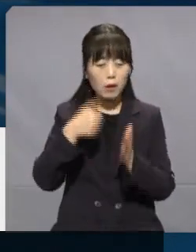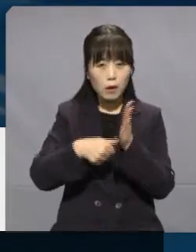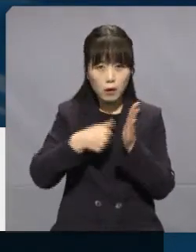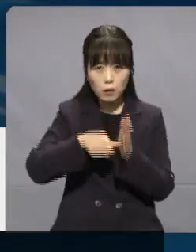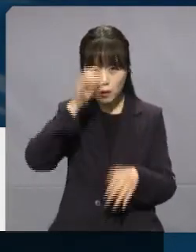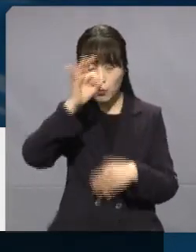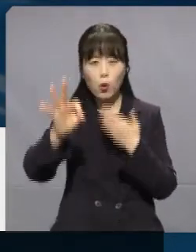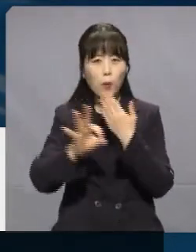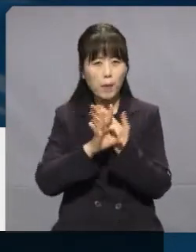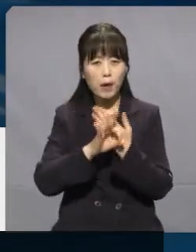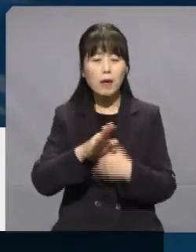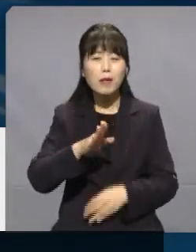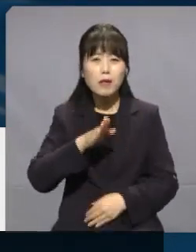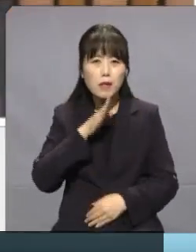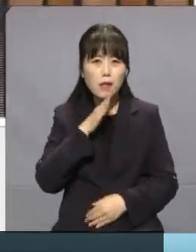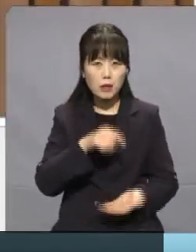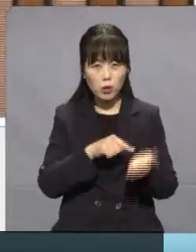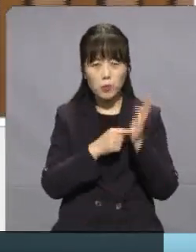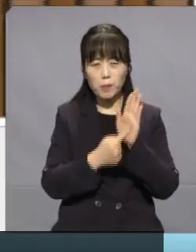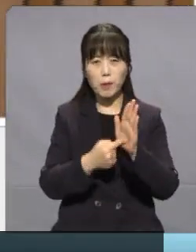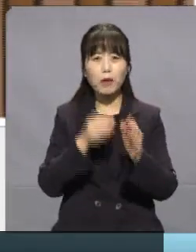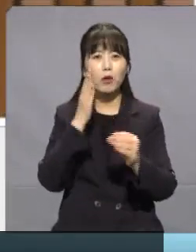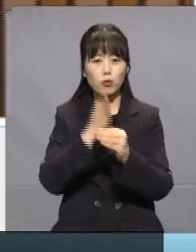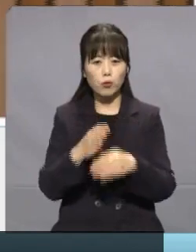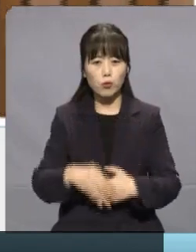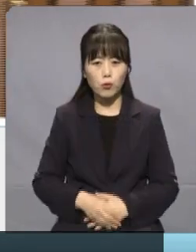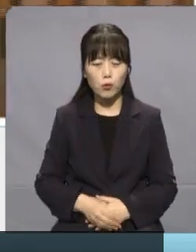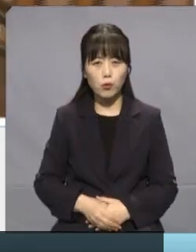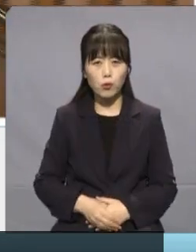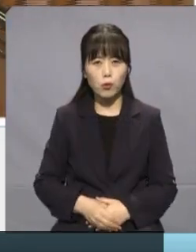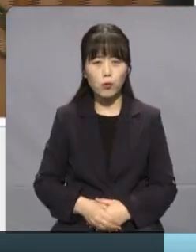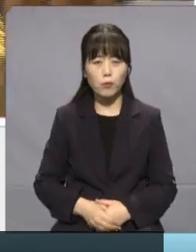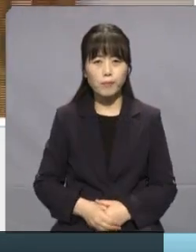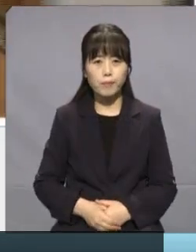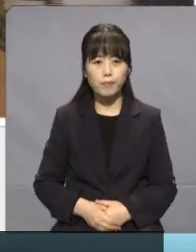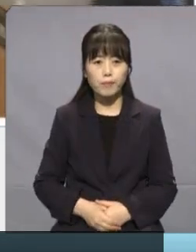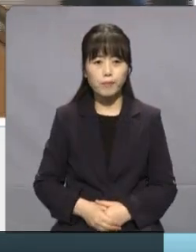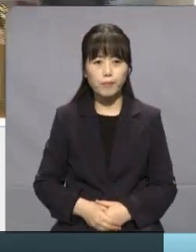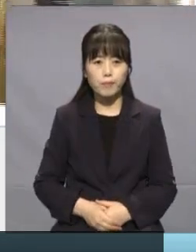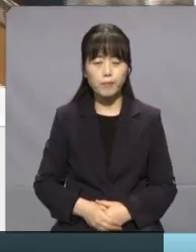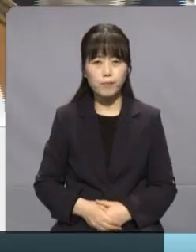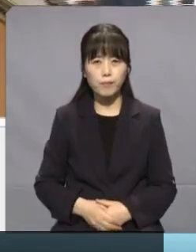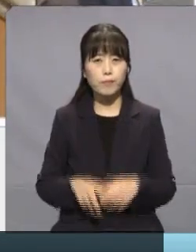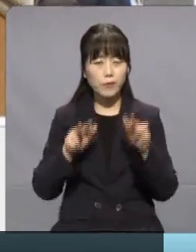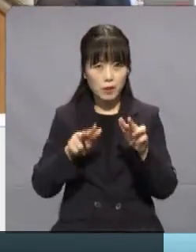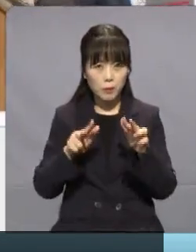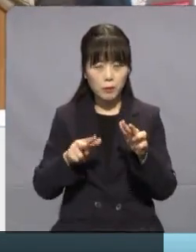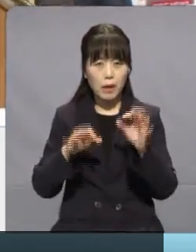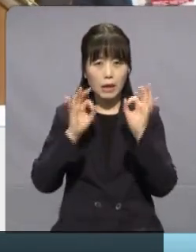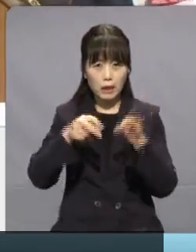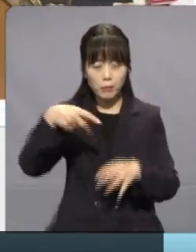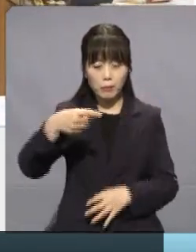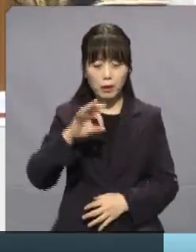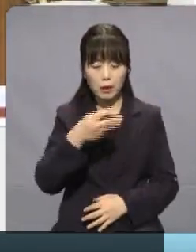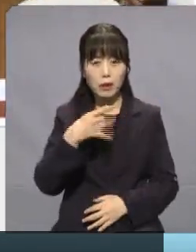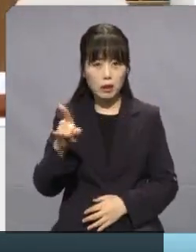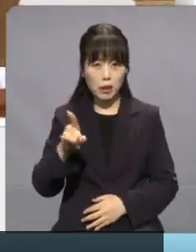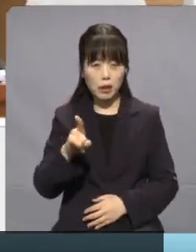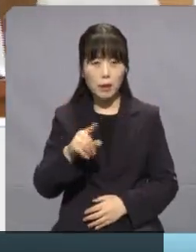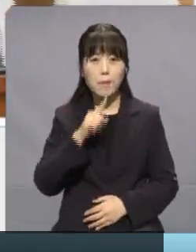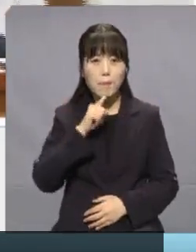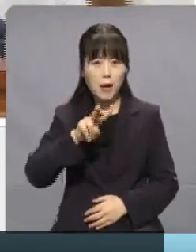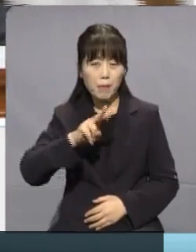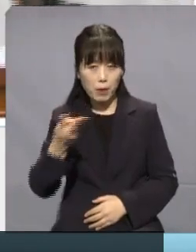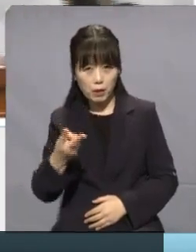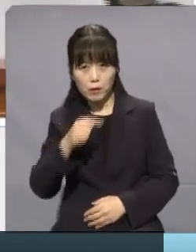거의 다 사실을 밝혀지고 있단 말이에요 특히 그 이번에 그 김승태가 입을 염으로서 드러나고 있는